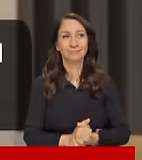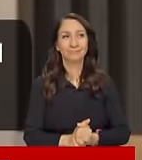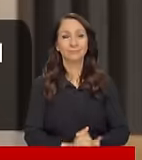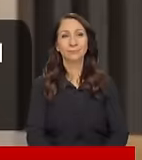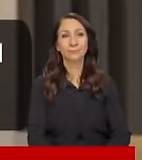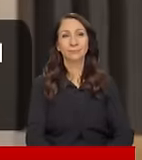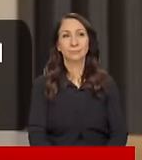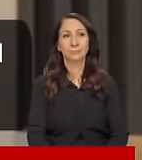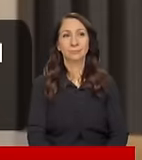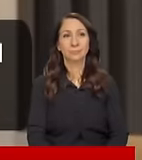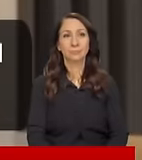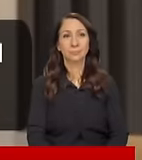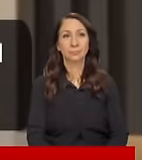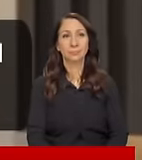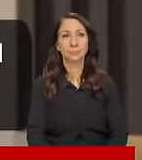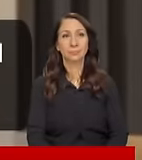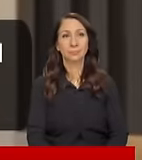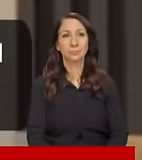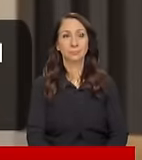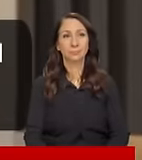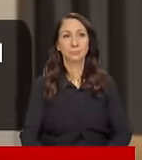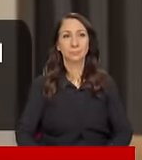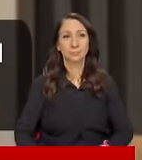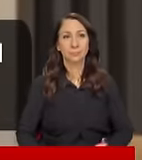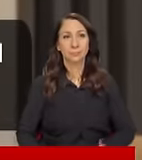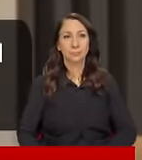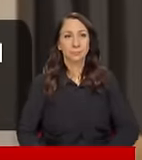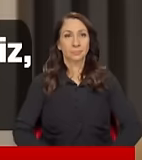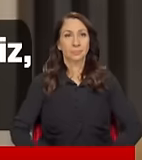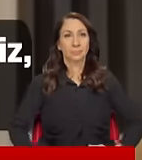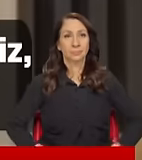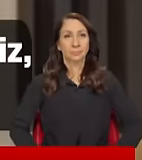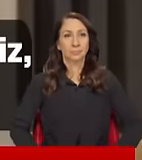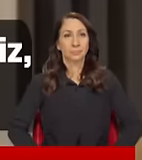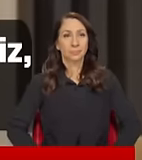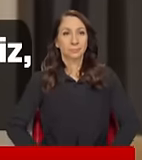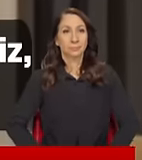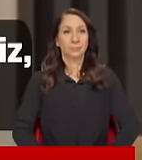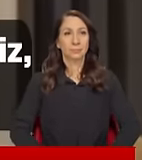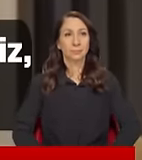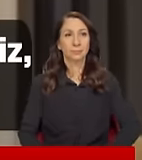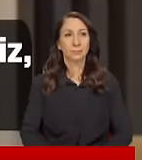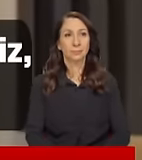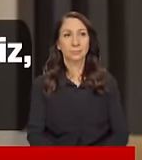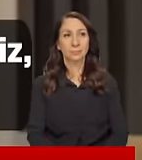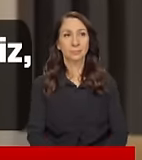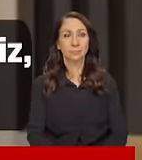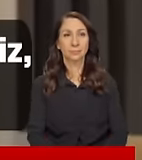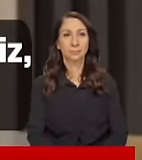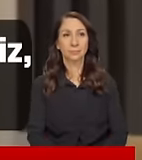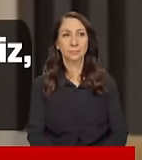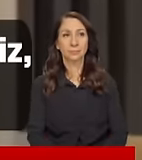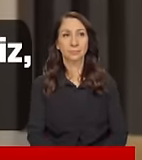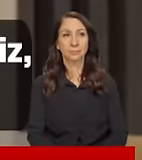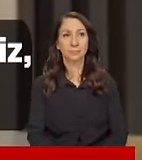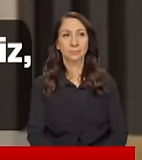Salı pazarında sohbet ederken 4 kişiden 3'ü bu maaş soruyor. Tabii emekli maaşını soruyor. Bizim de bir şey yapmamız lazım. Domates mi yetiştiririz, su